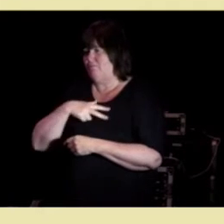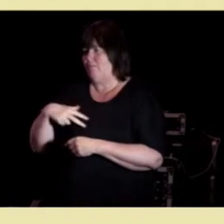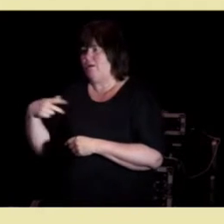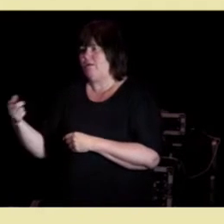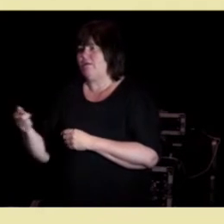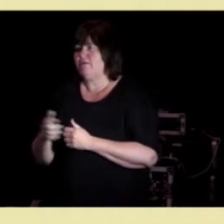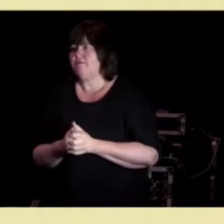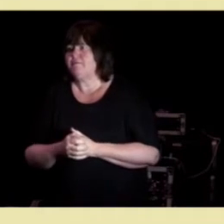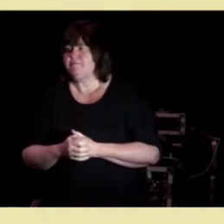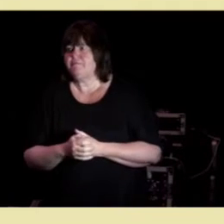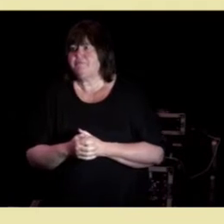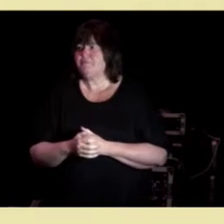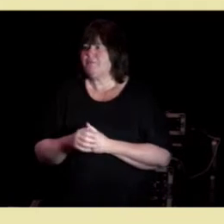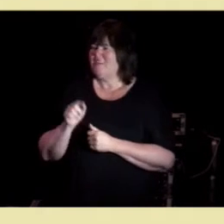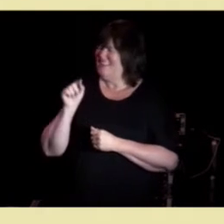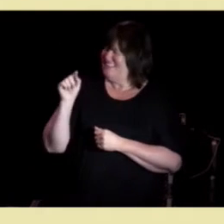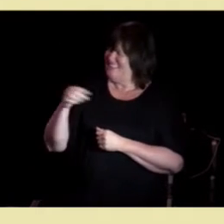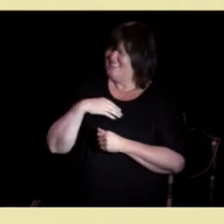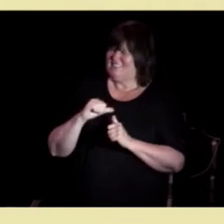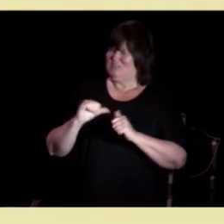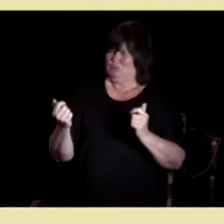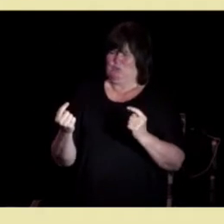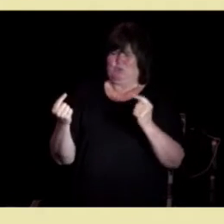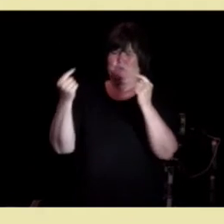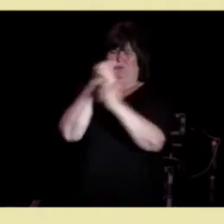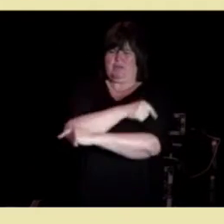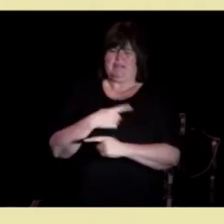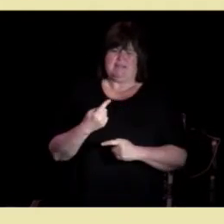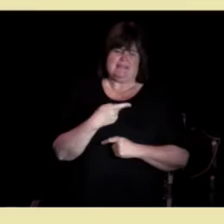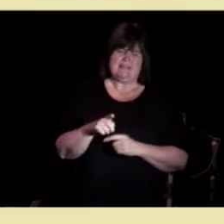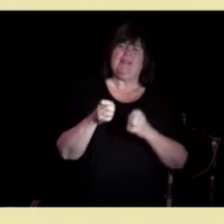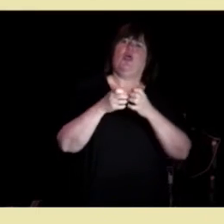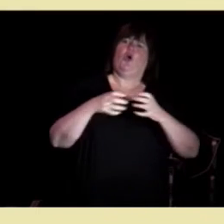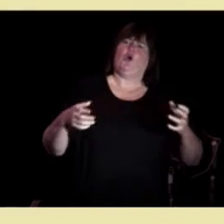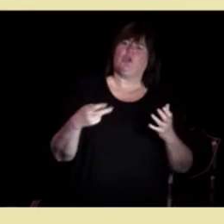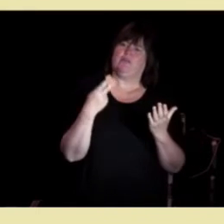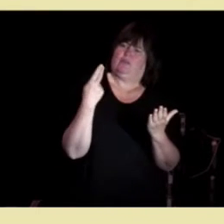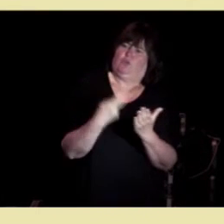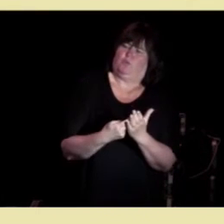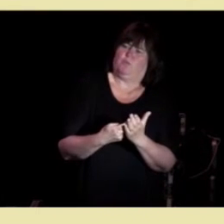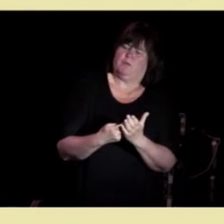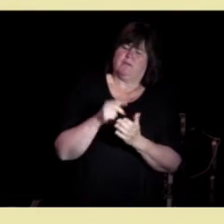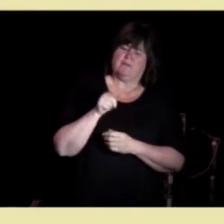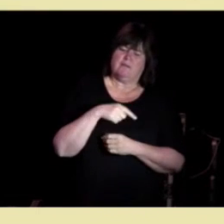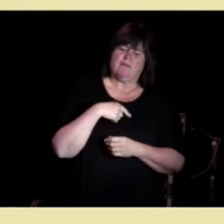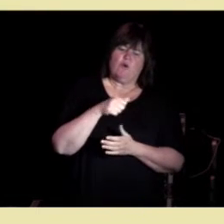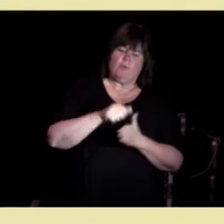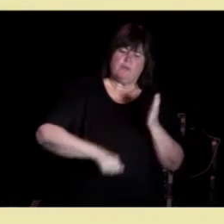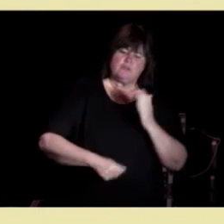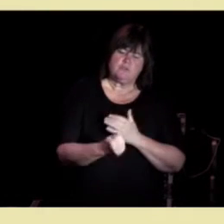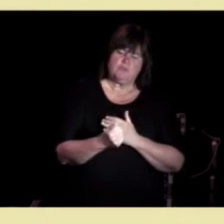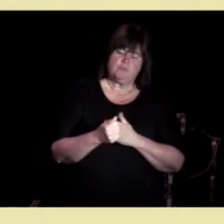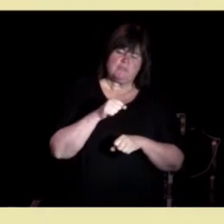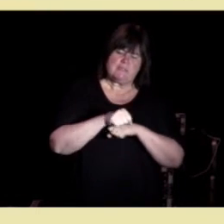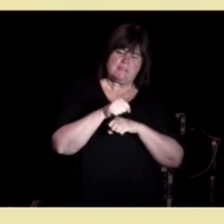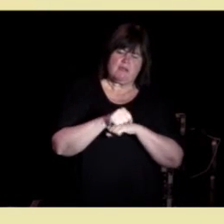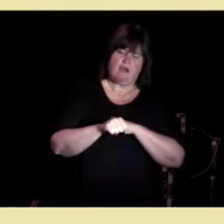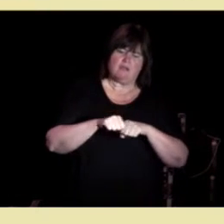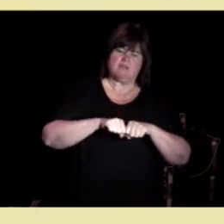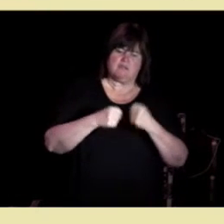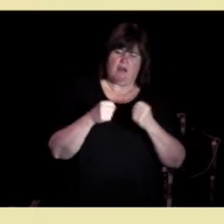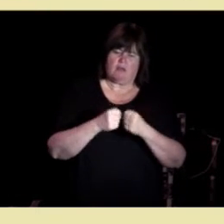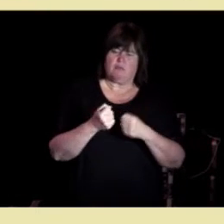Dette står da i nokså grell kontrast til den økende dokumentasjonen på at operasjoner for slitasjeskade på menisk